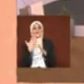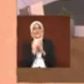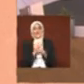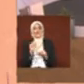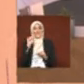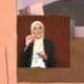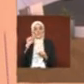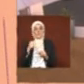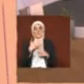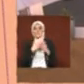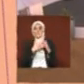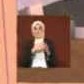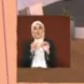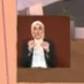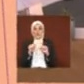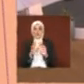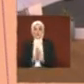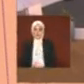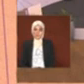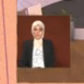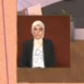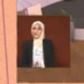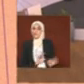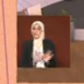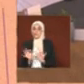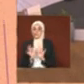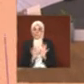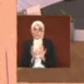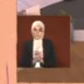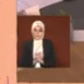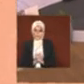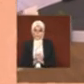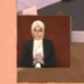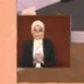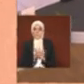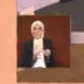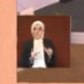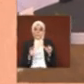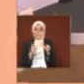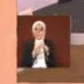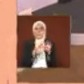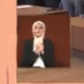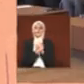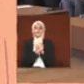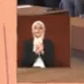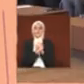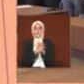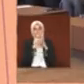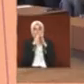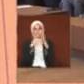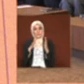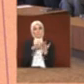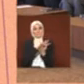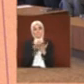هيفيدني في ايه هيفيدني ايه في بيتي وسط عيالي ومع جوزي وفي حياتي وفي الاسعار وفي الاقتصاد فلو احنا النهارده هنستغل وجودك